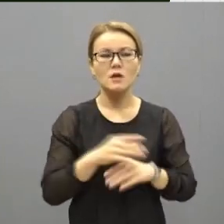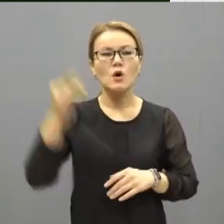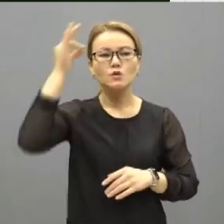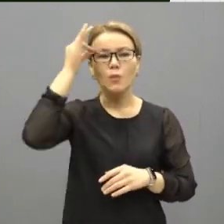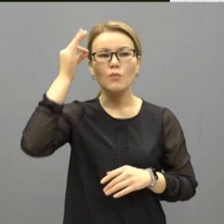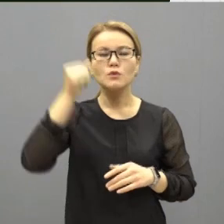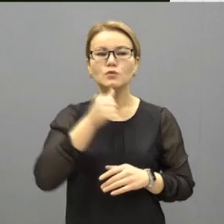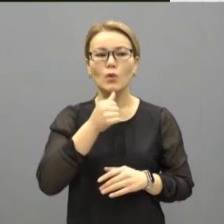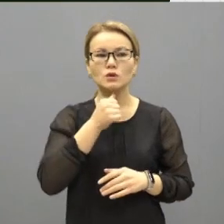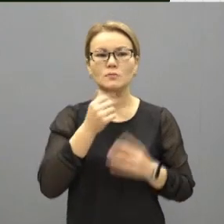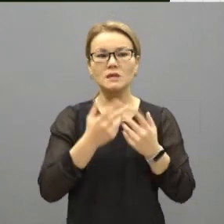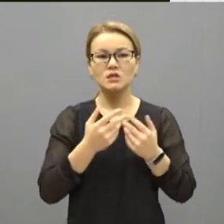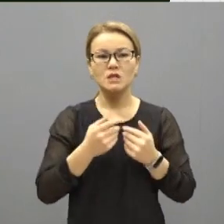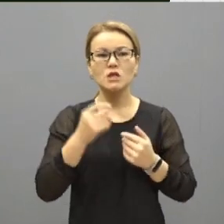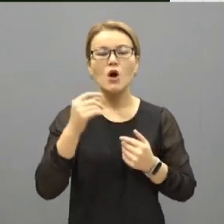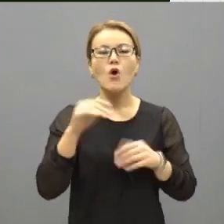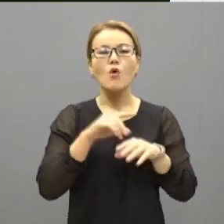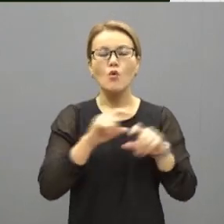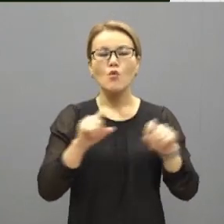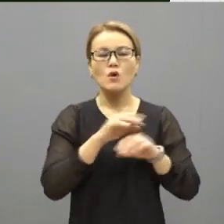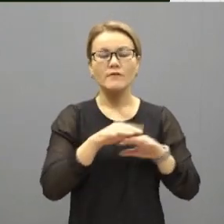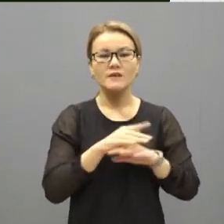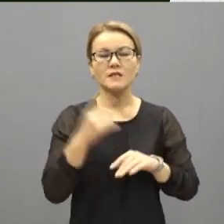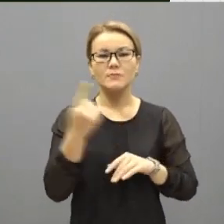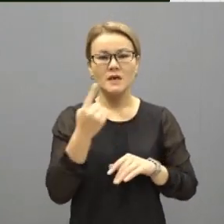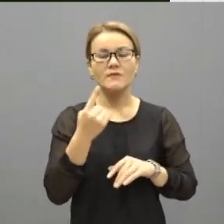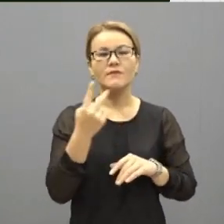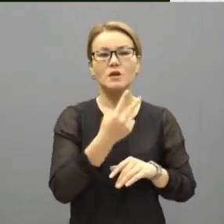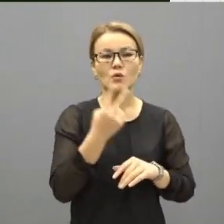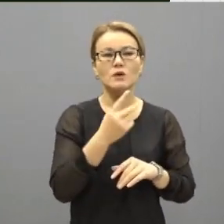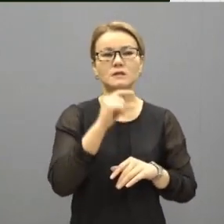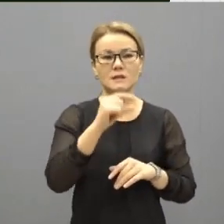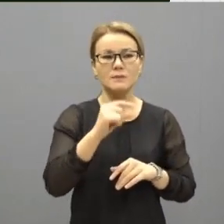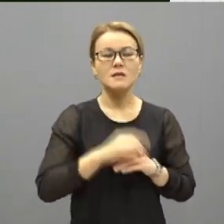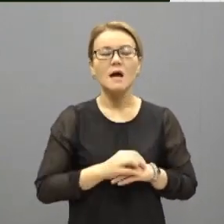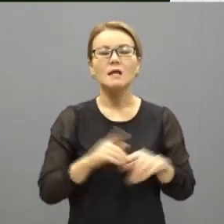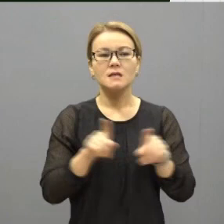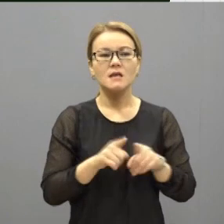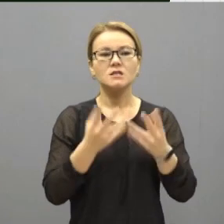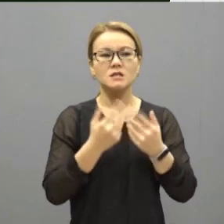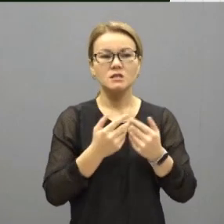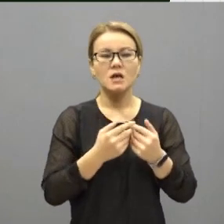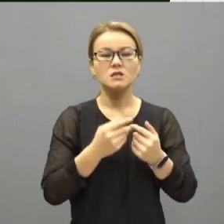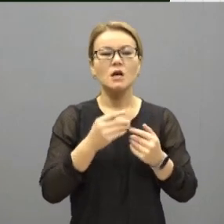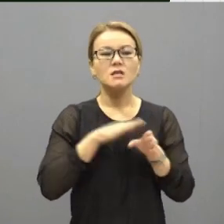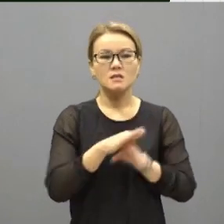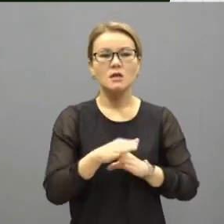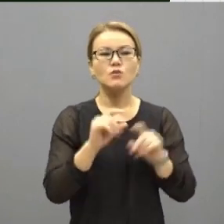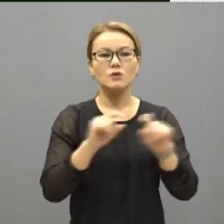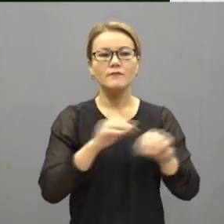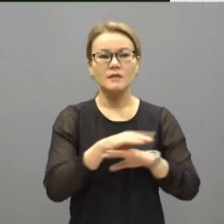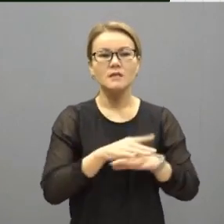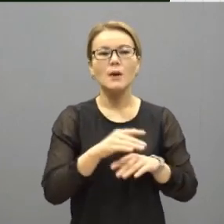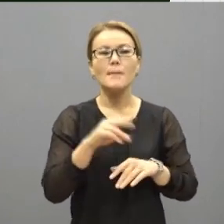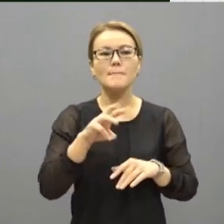уравнений первой и второй степени, а также научимся решать целые уравнения методом разложения на множители.